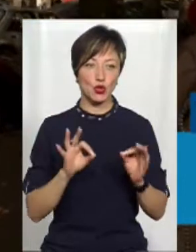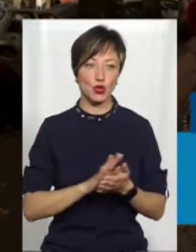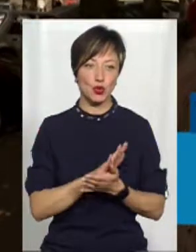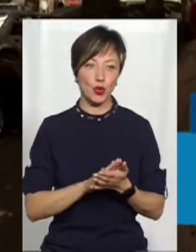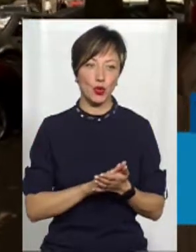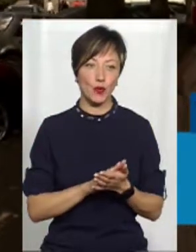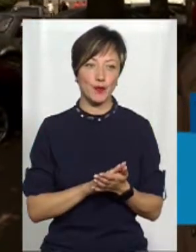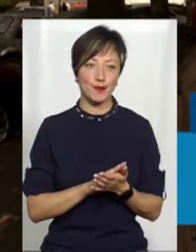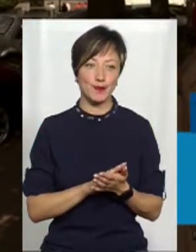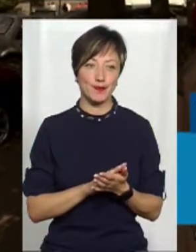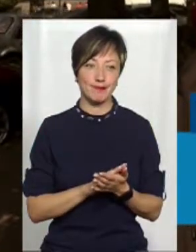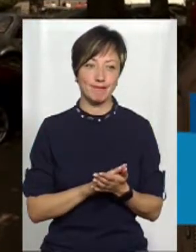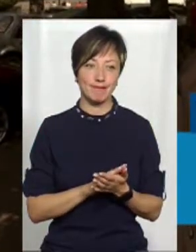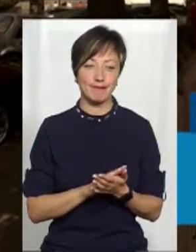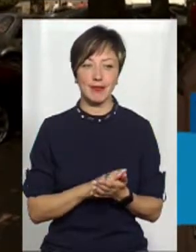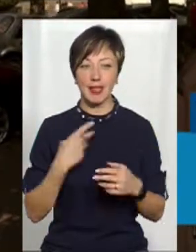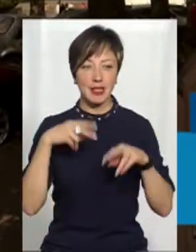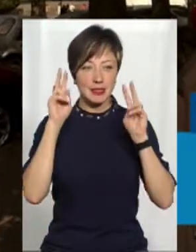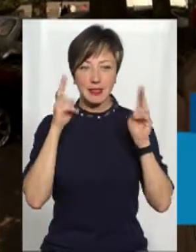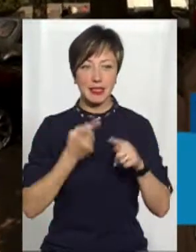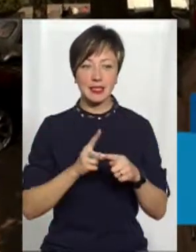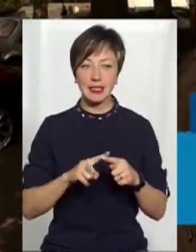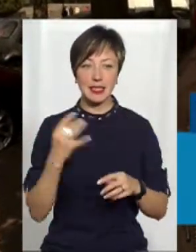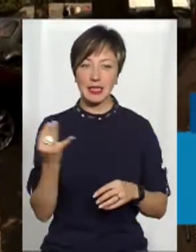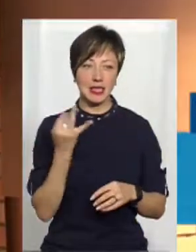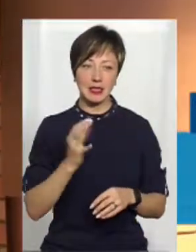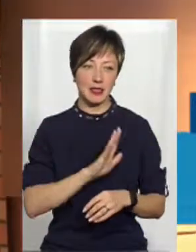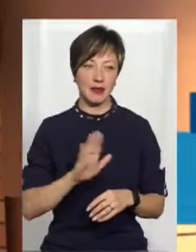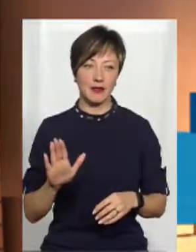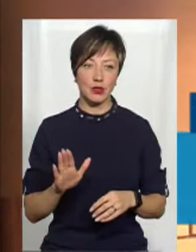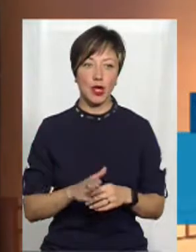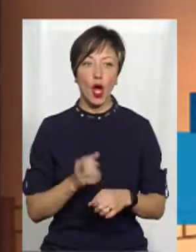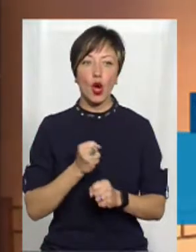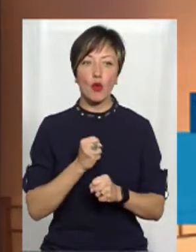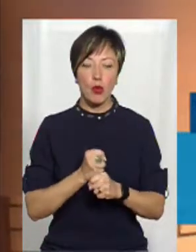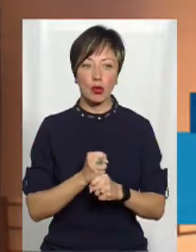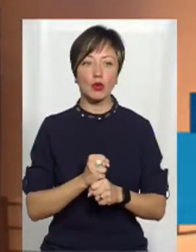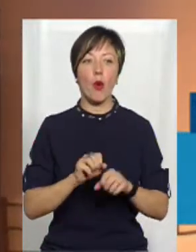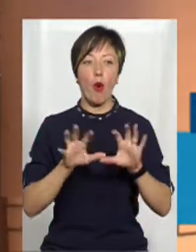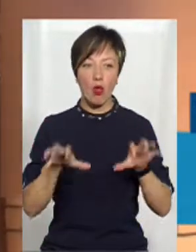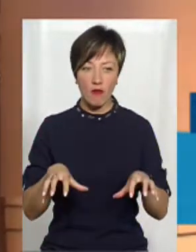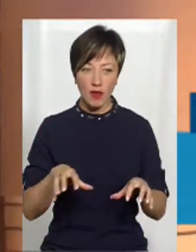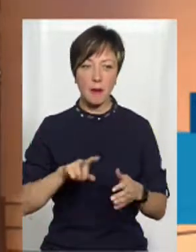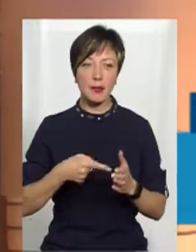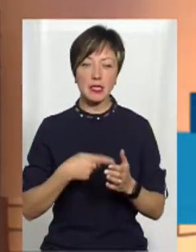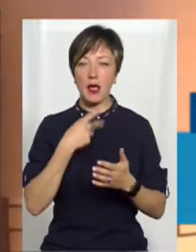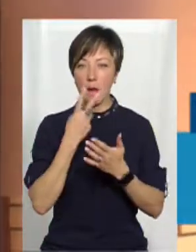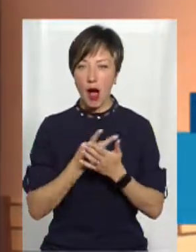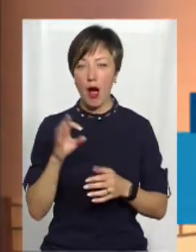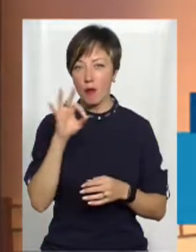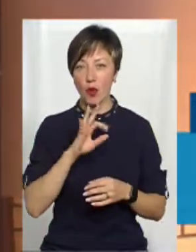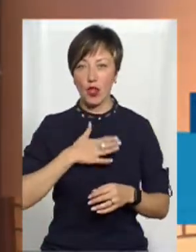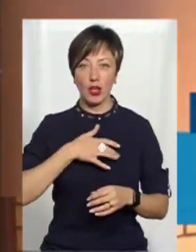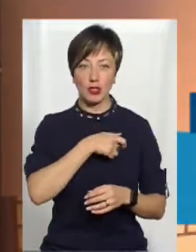знаю, тому що я цим не сильно цікавлюся. Роботу мера я бачу, а що на рахунок